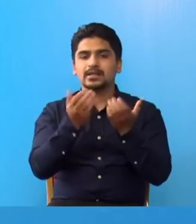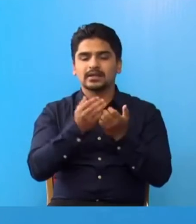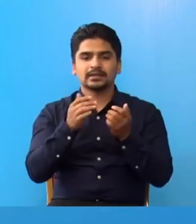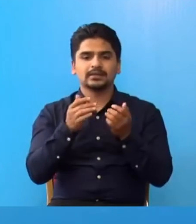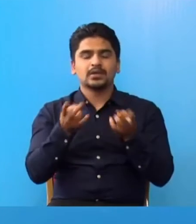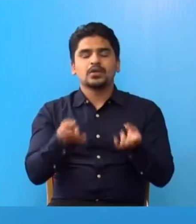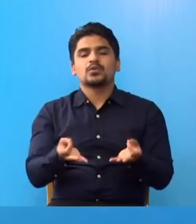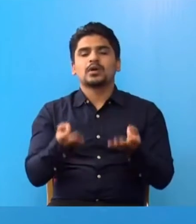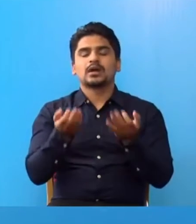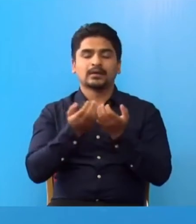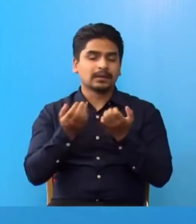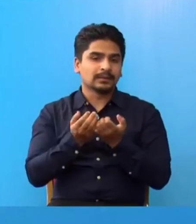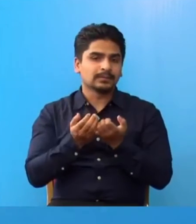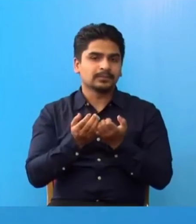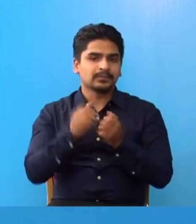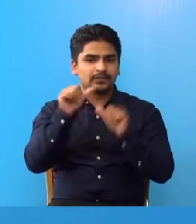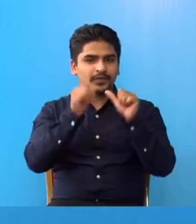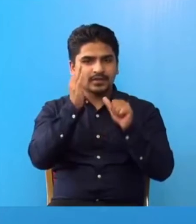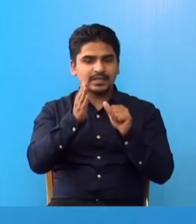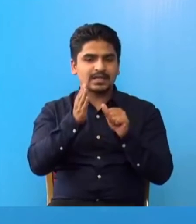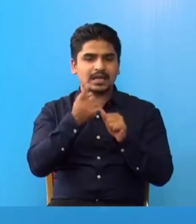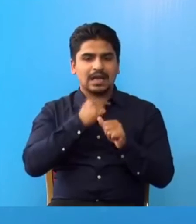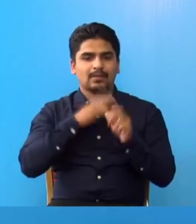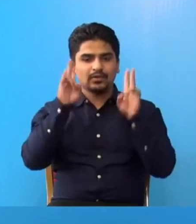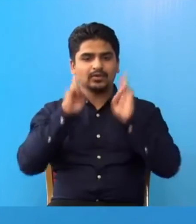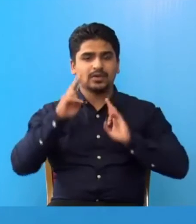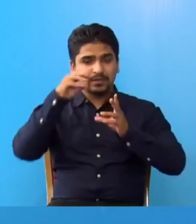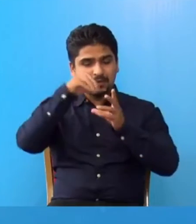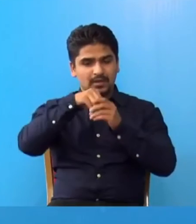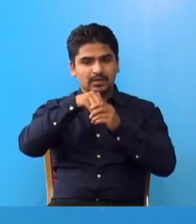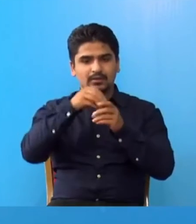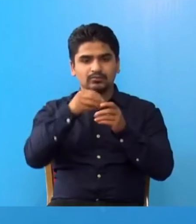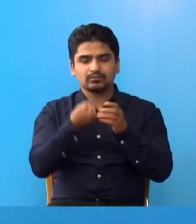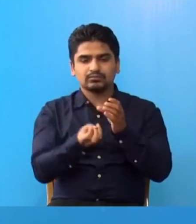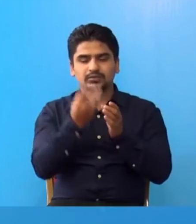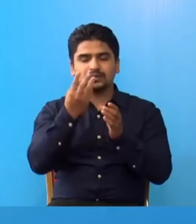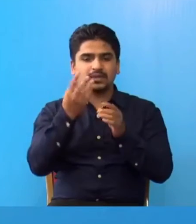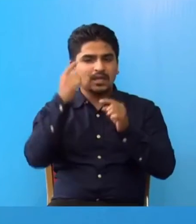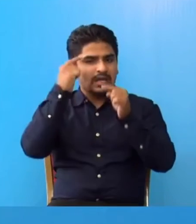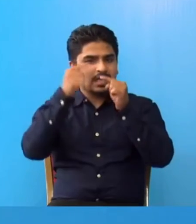योगा अरु, मेडिटेशन अरु, जसले किये गर्चा बन्हारे, हमरे शरी विद्र उत्पन्न अरु चर्माट अरु,